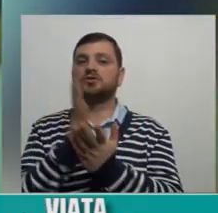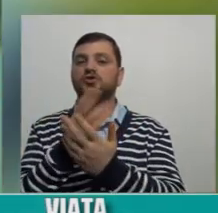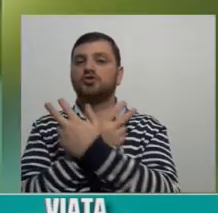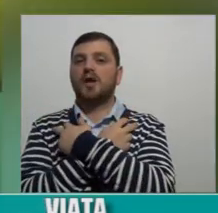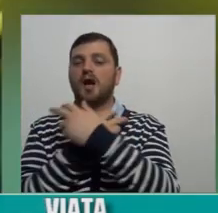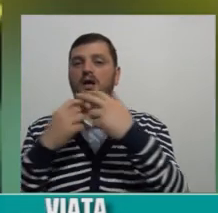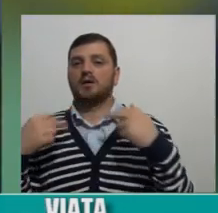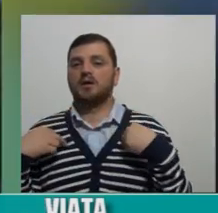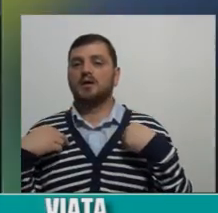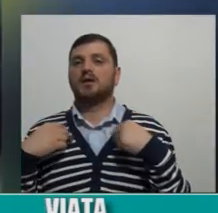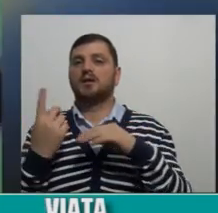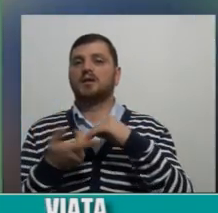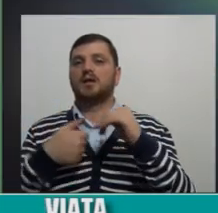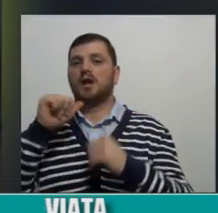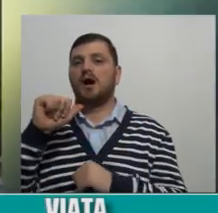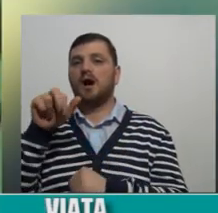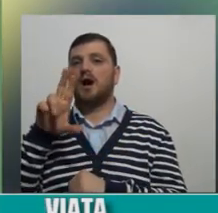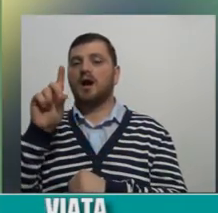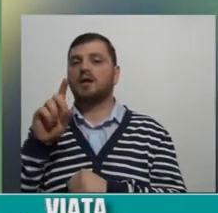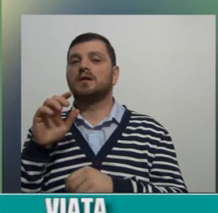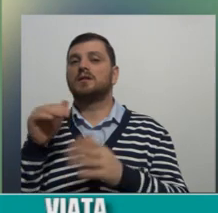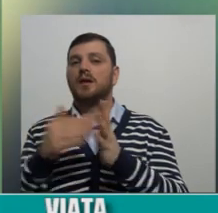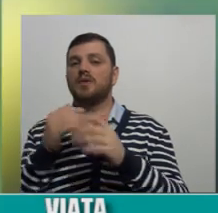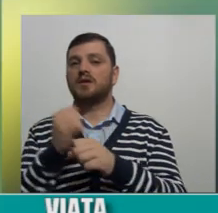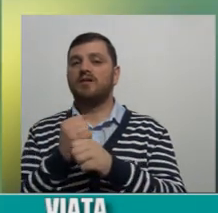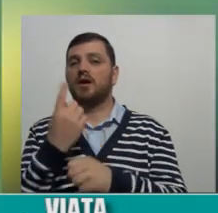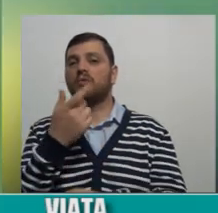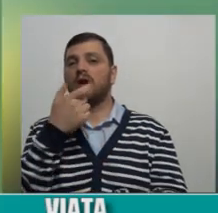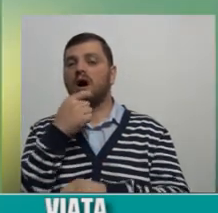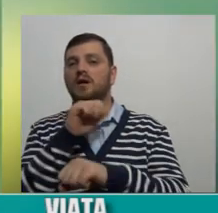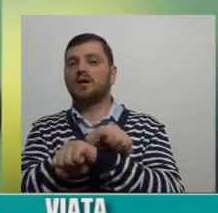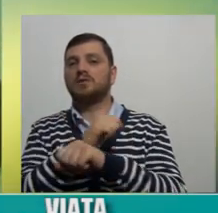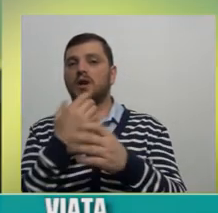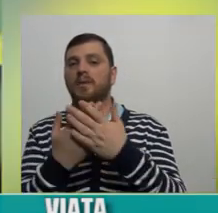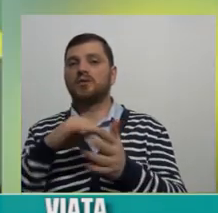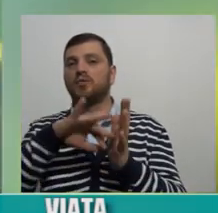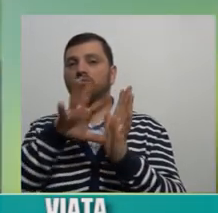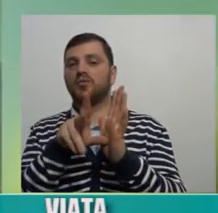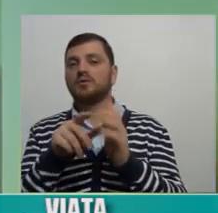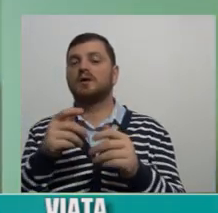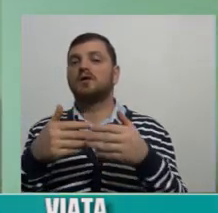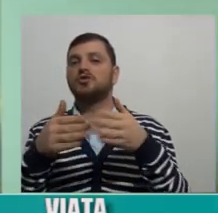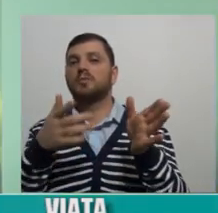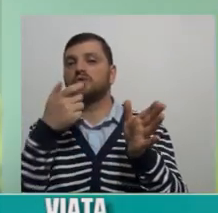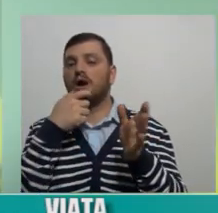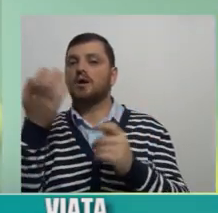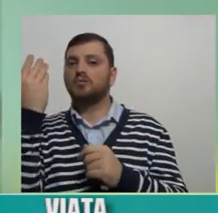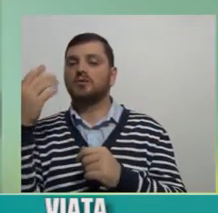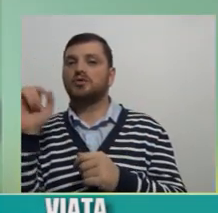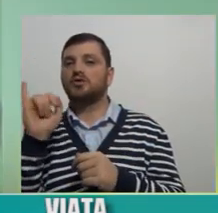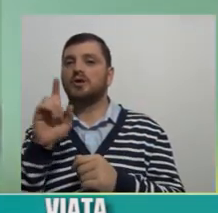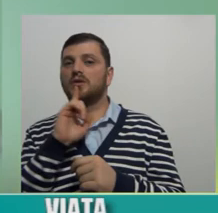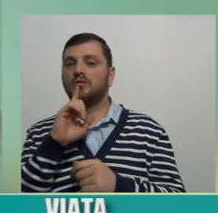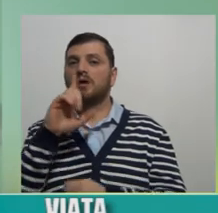sentințe judecătorești dată de instanțele din Arad. Avea de executat un an de închisoare pentru furt. La începutul anului